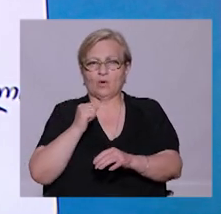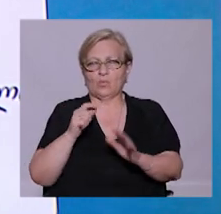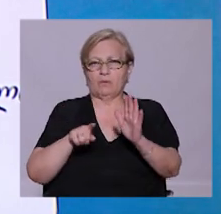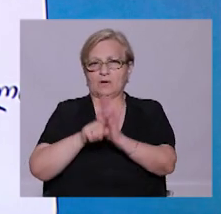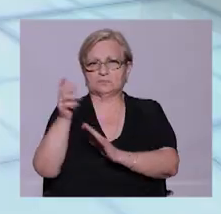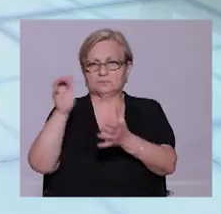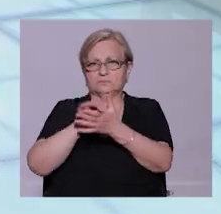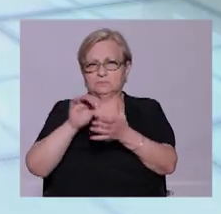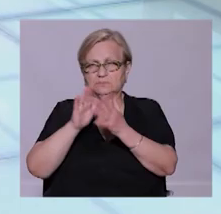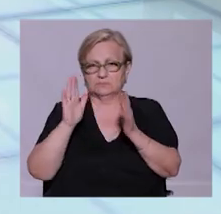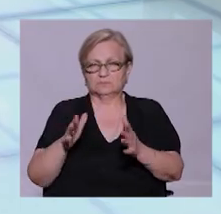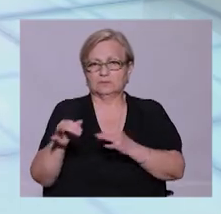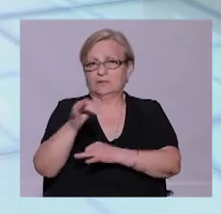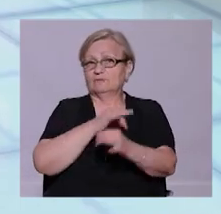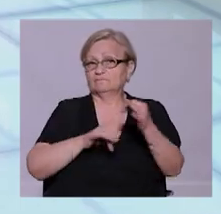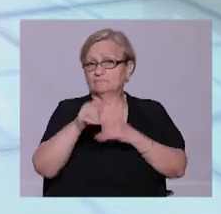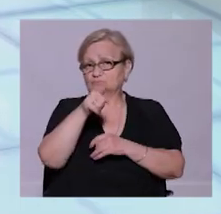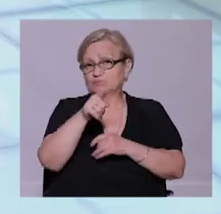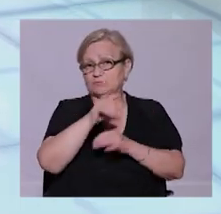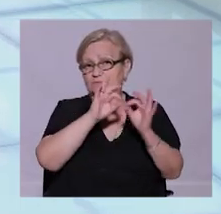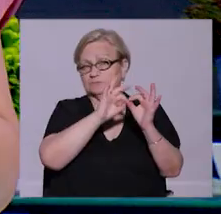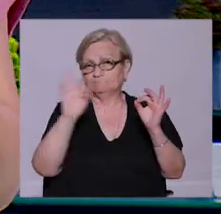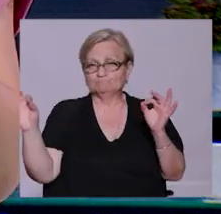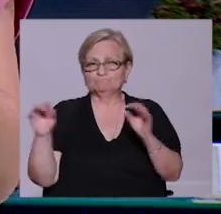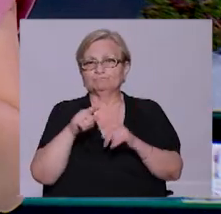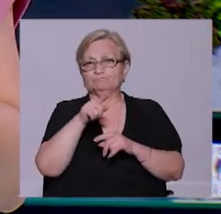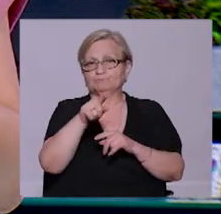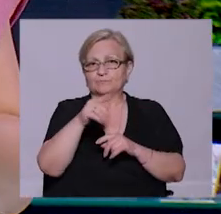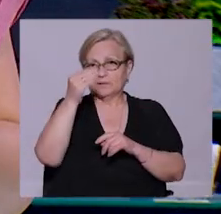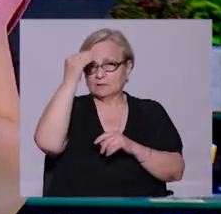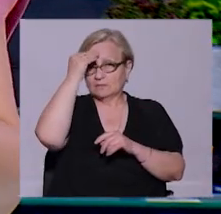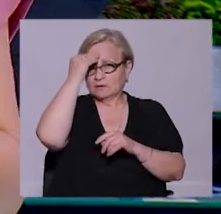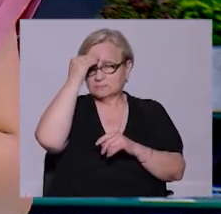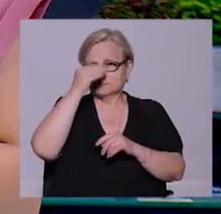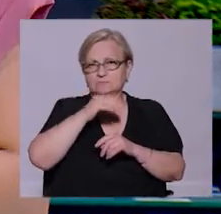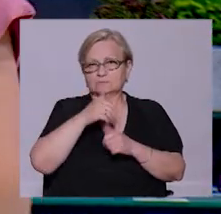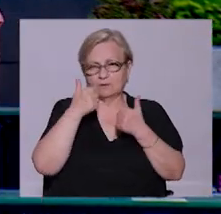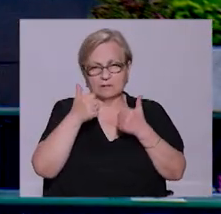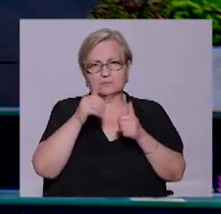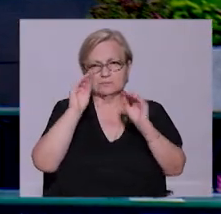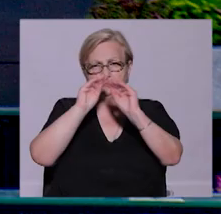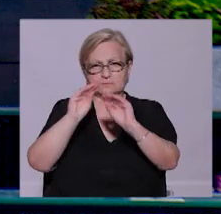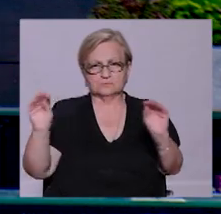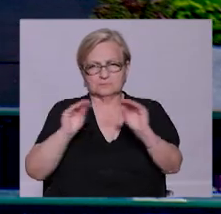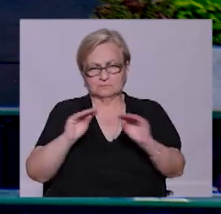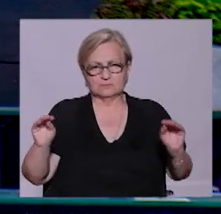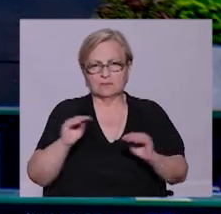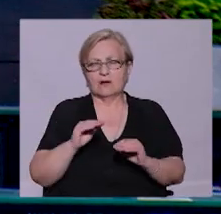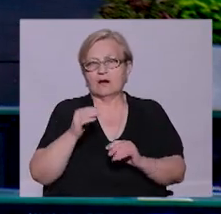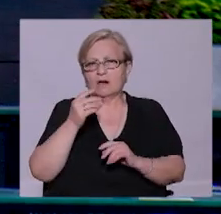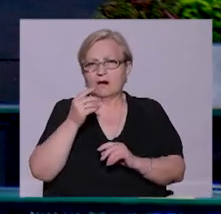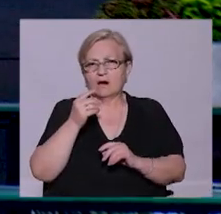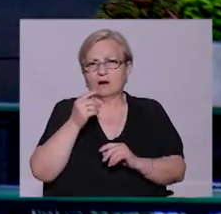იქნებიან. ვიმსჯელოთ მოცემულ წინა დადებაზე. ჩვენ ხედავთ, რომ აზრი ლოგიკურად გარკვევით არის ჩამოყალიბებული და გარდა